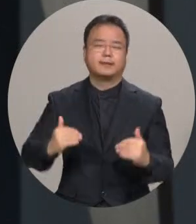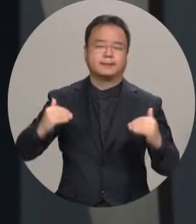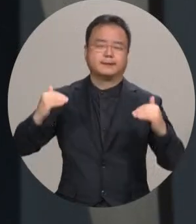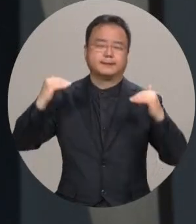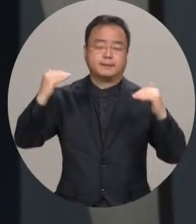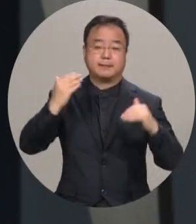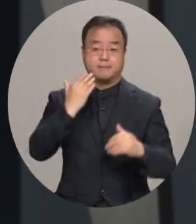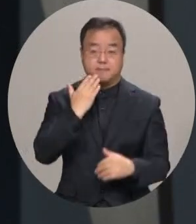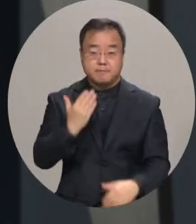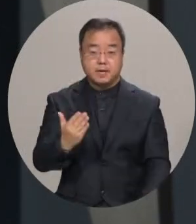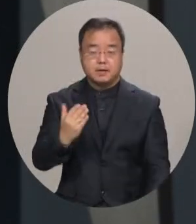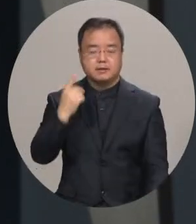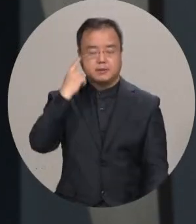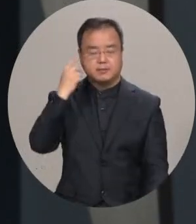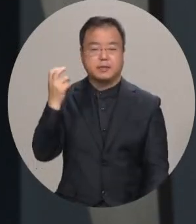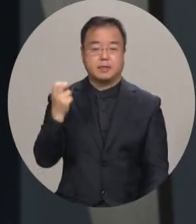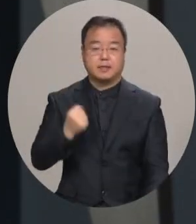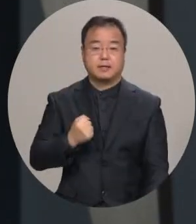존재다라고 생각하면